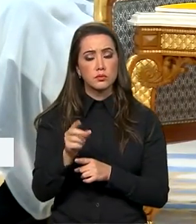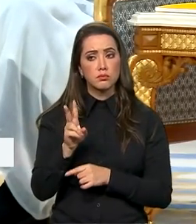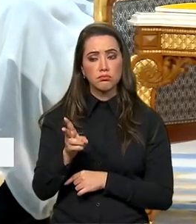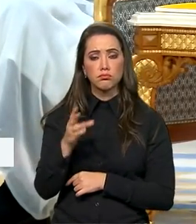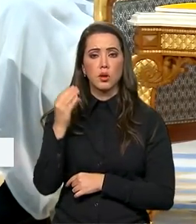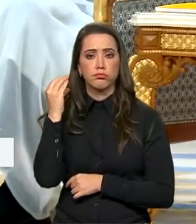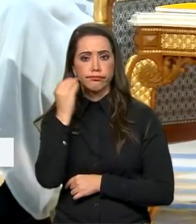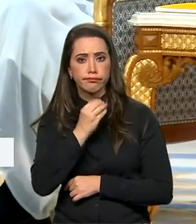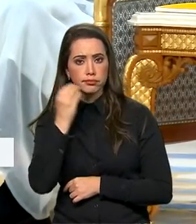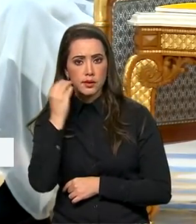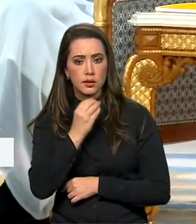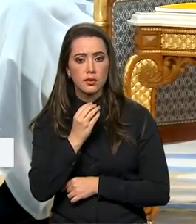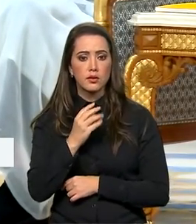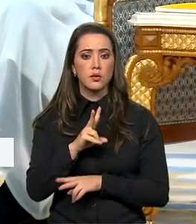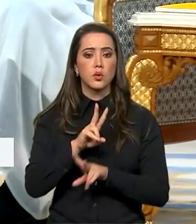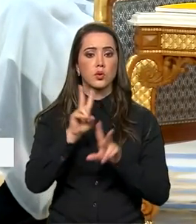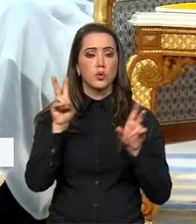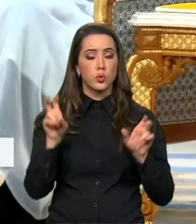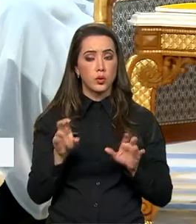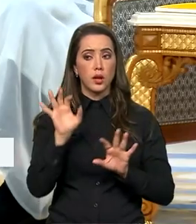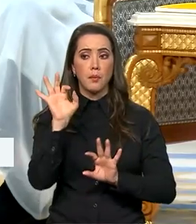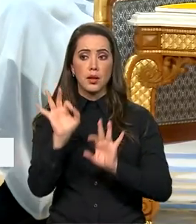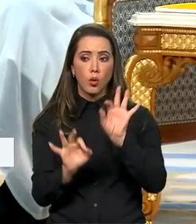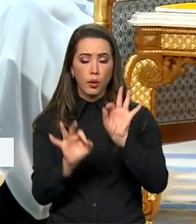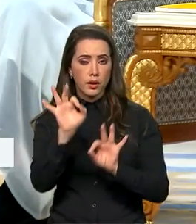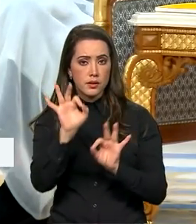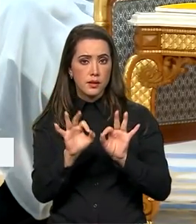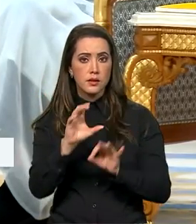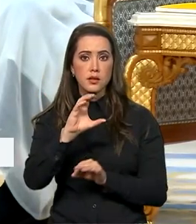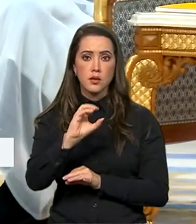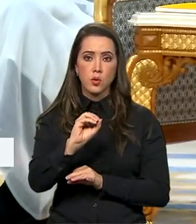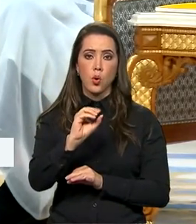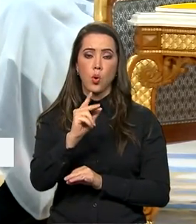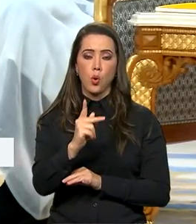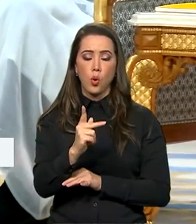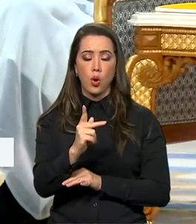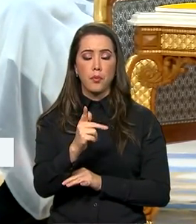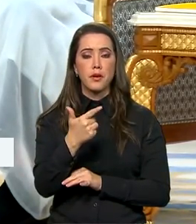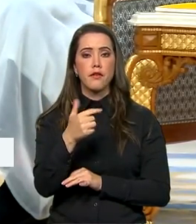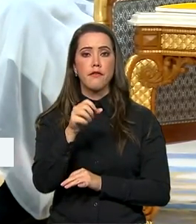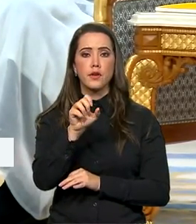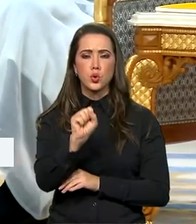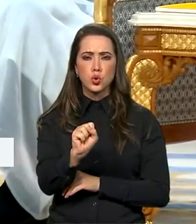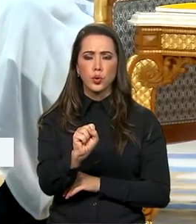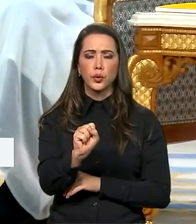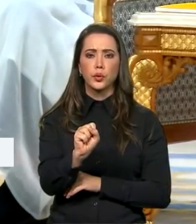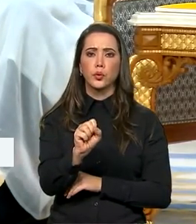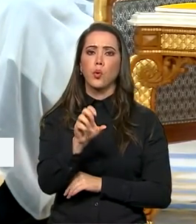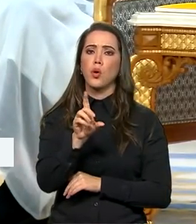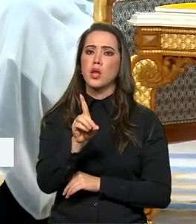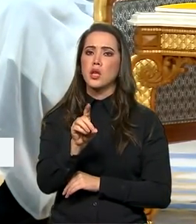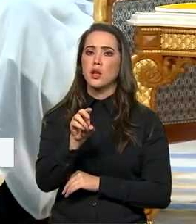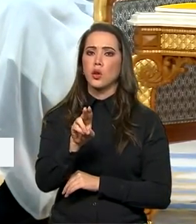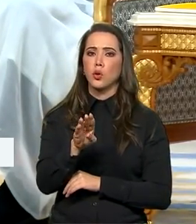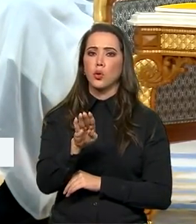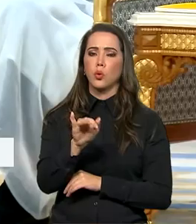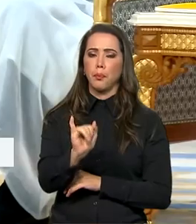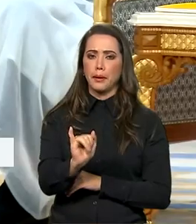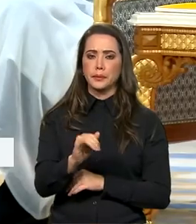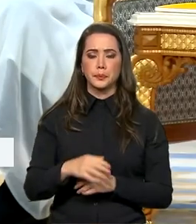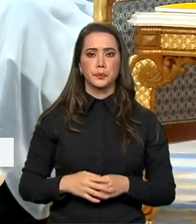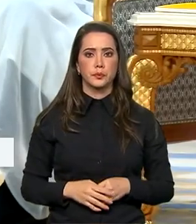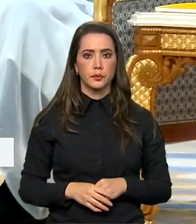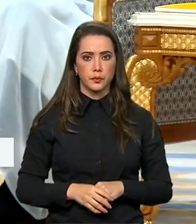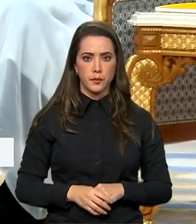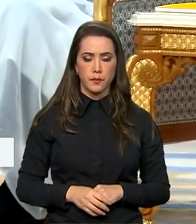Unidos na organização da COP28 em Dubai. ولذلك صاحب السمو أتمنى لدولة